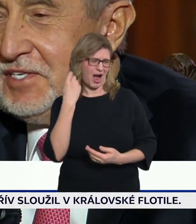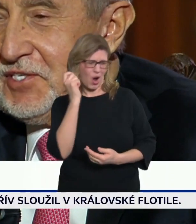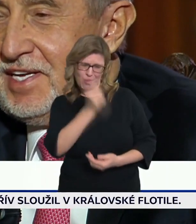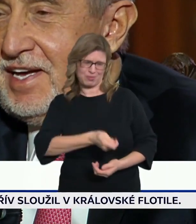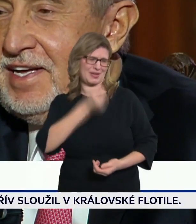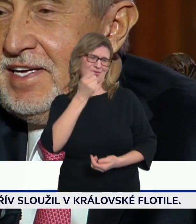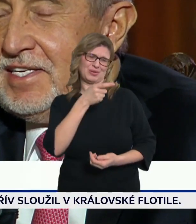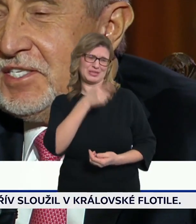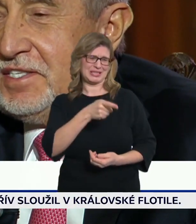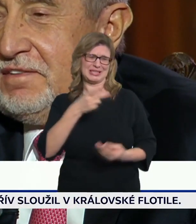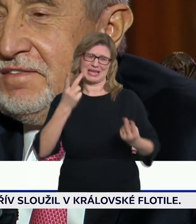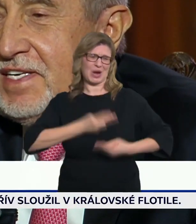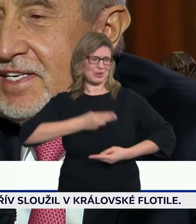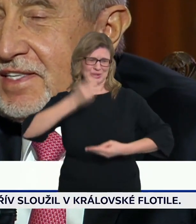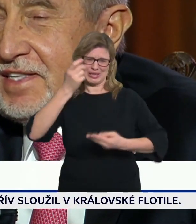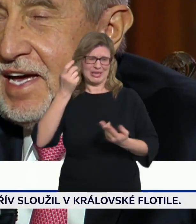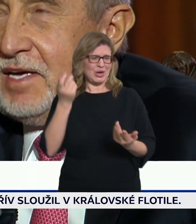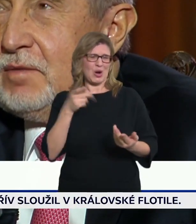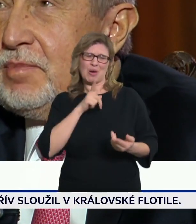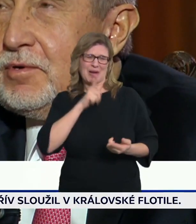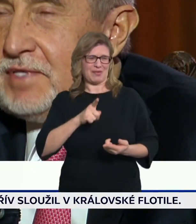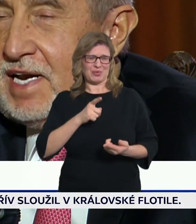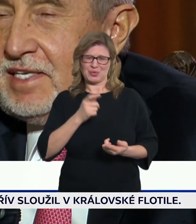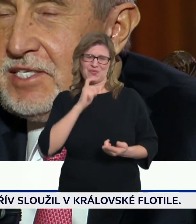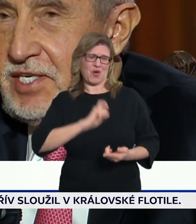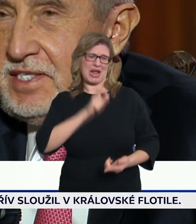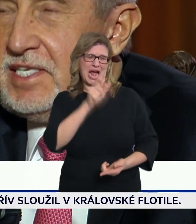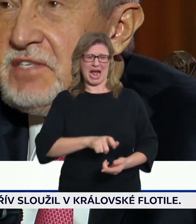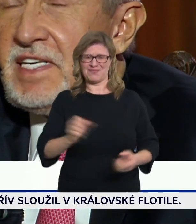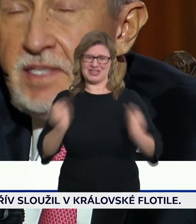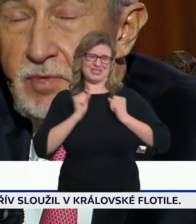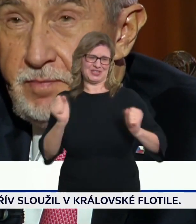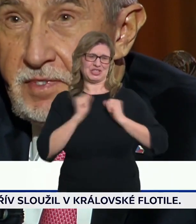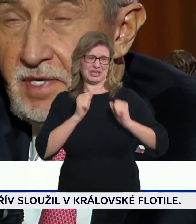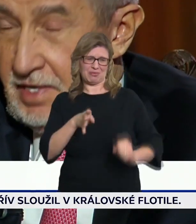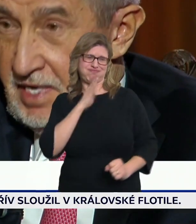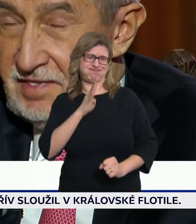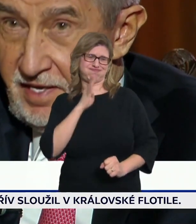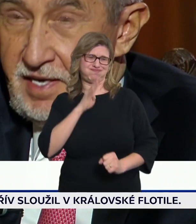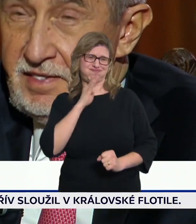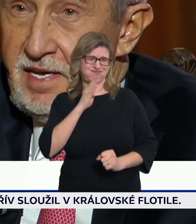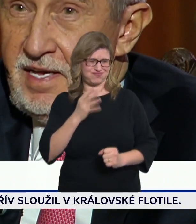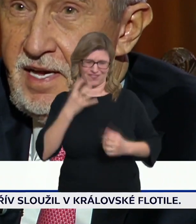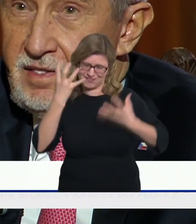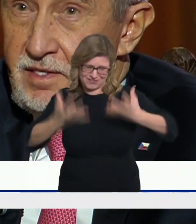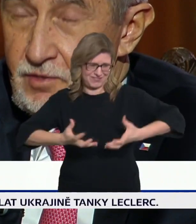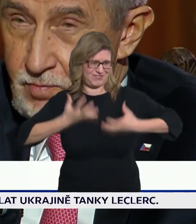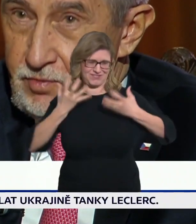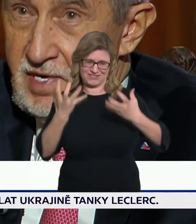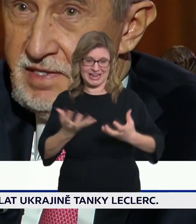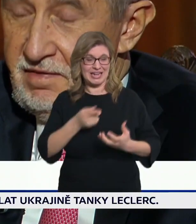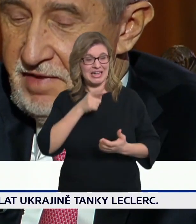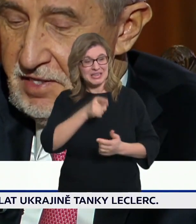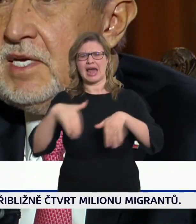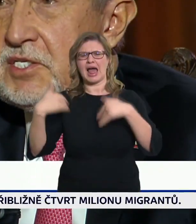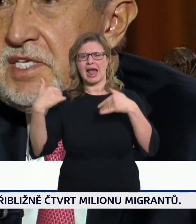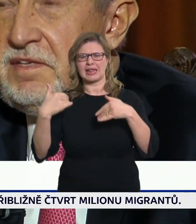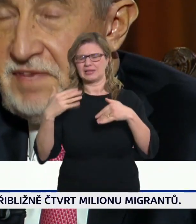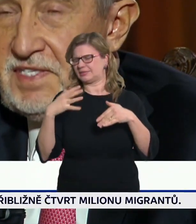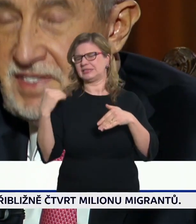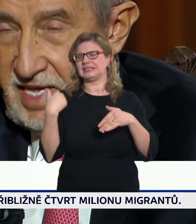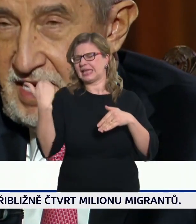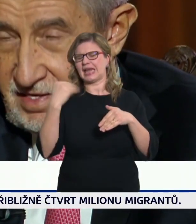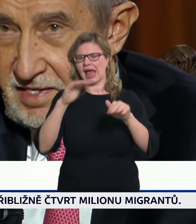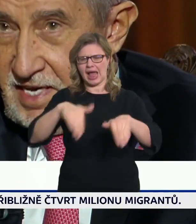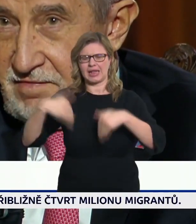toho rozvědčíka, že vy tak brutálně lžete, takže vás nepodpořil sekretariát TOP 09. Vždyť